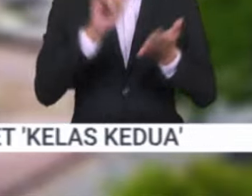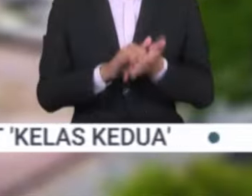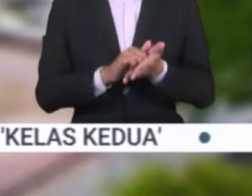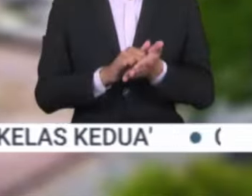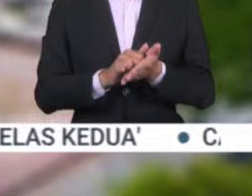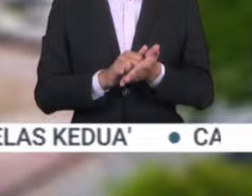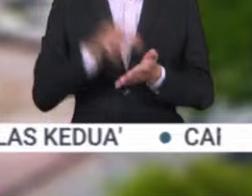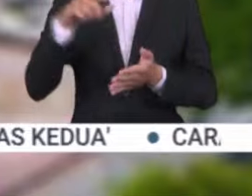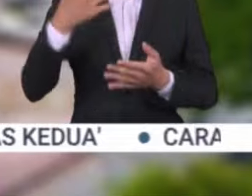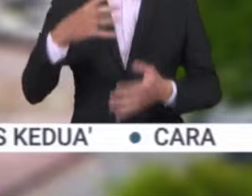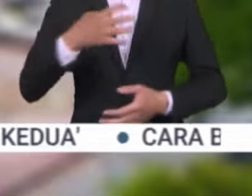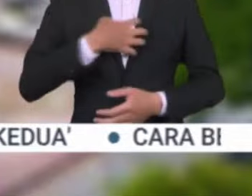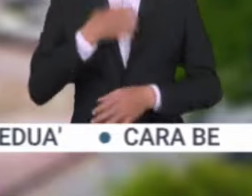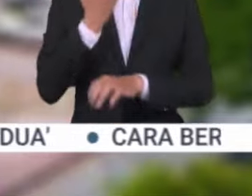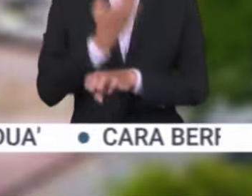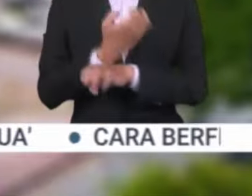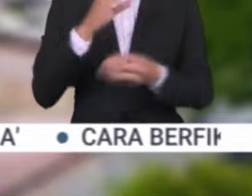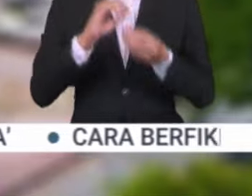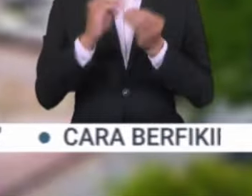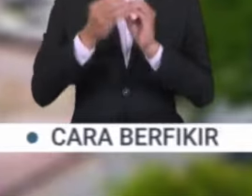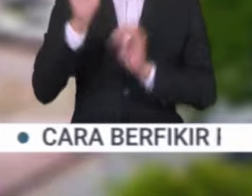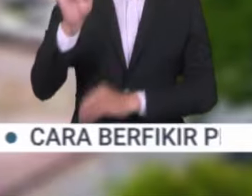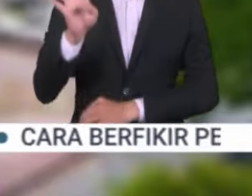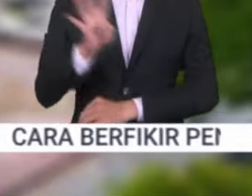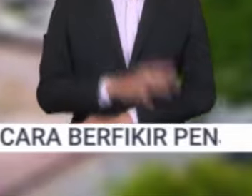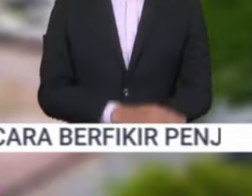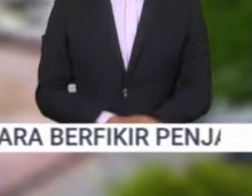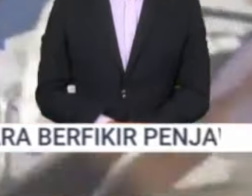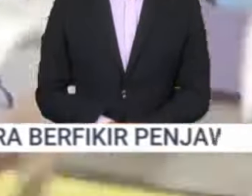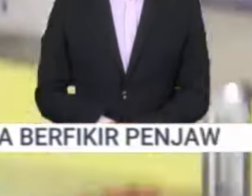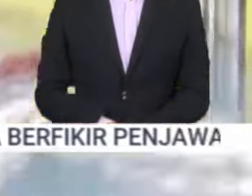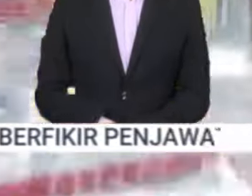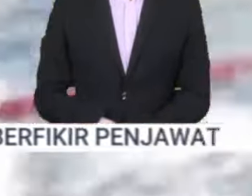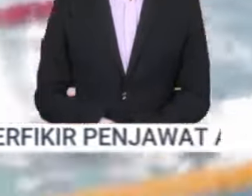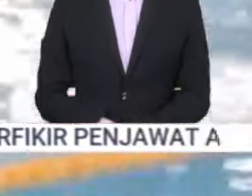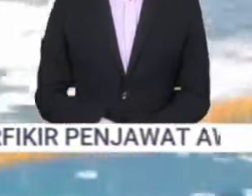Safwan meraih pingat emas keempatnya.